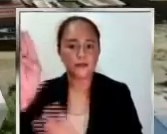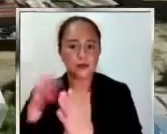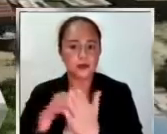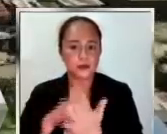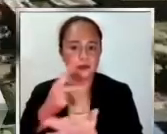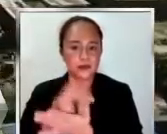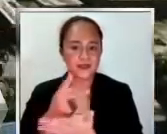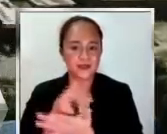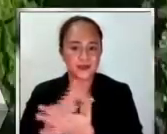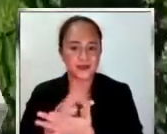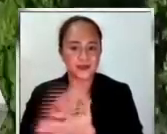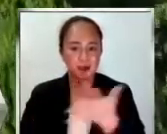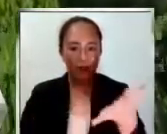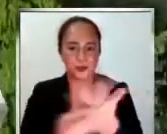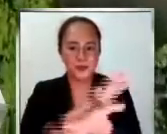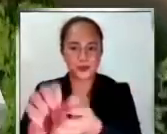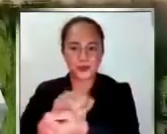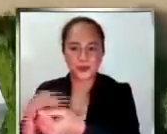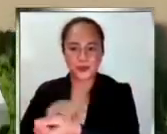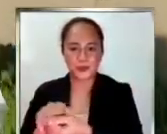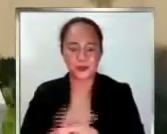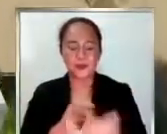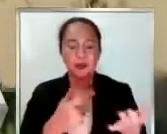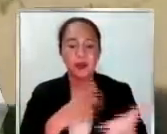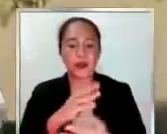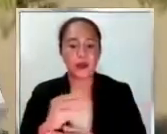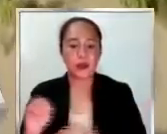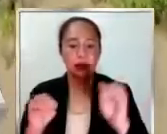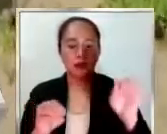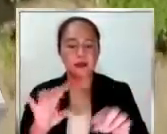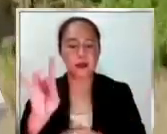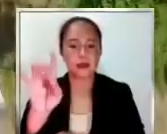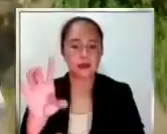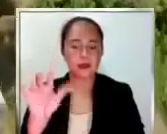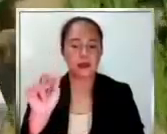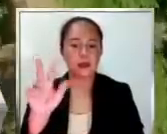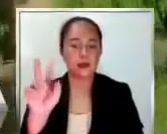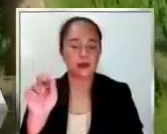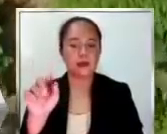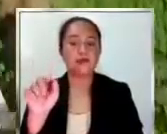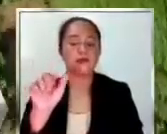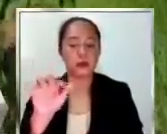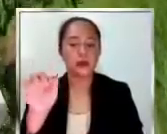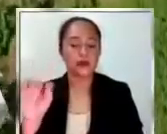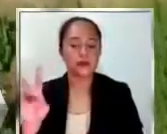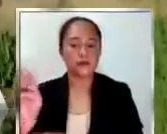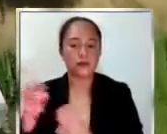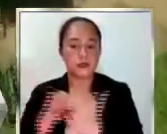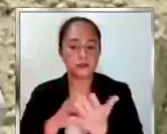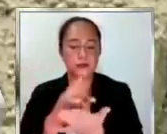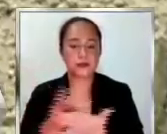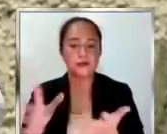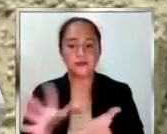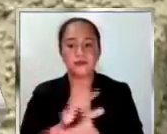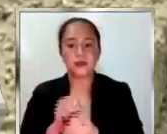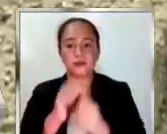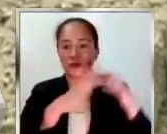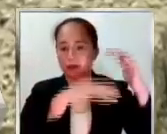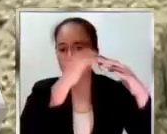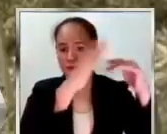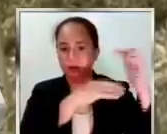ng pinsala sa agrikultura at mahigit 813.8 million pesos na pinsala sa infrastruktura.